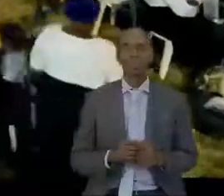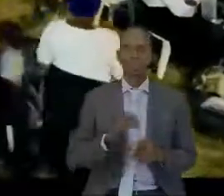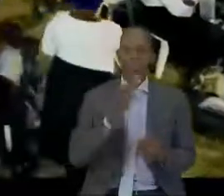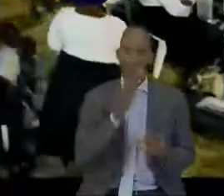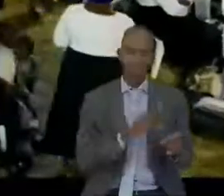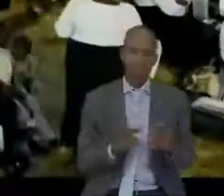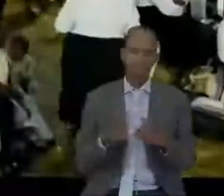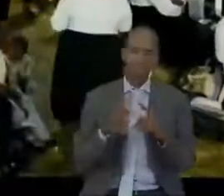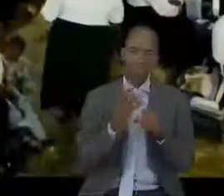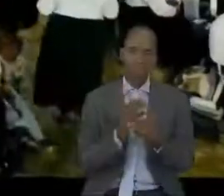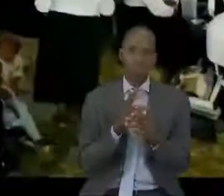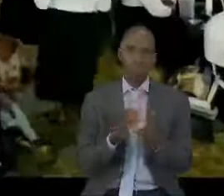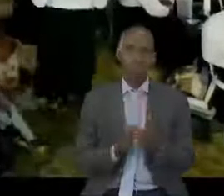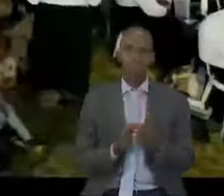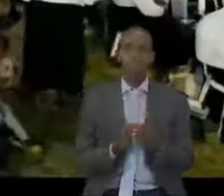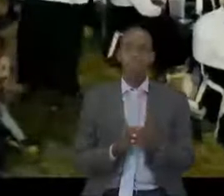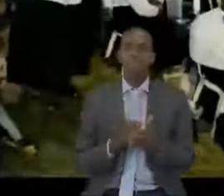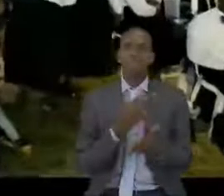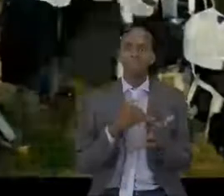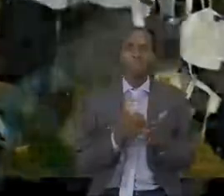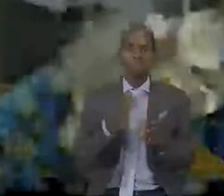Prépare-toi. Ça s'accomplira.